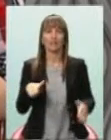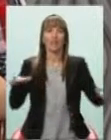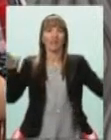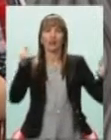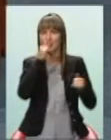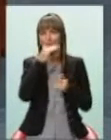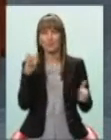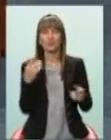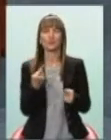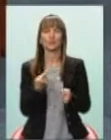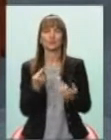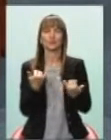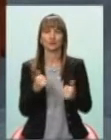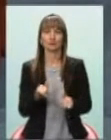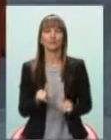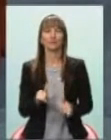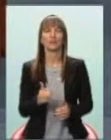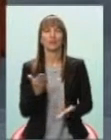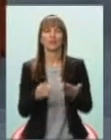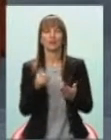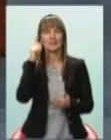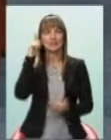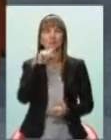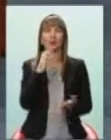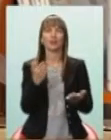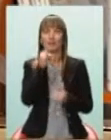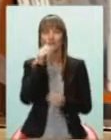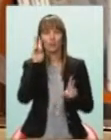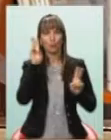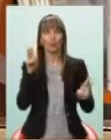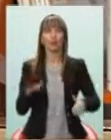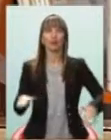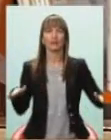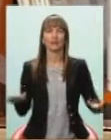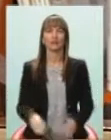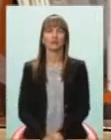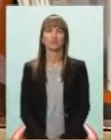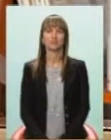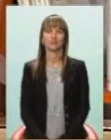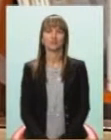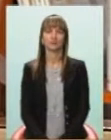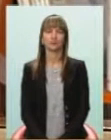зможеш. Це дуже так, да? А яких ти ще знаєш, до речі, птахів, котрі не вміють літати?